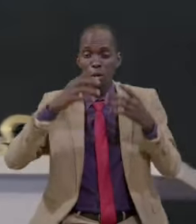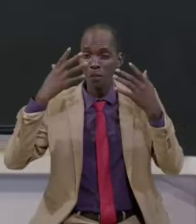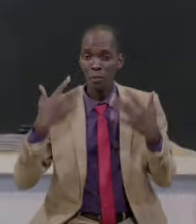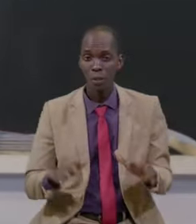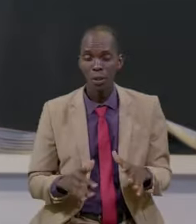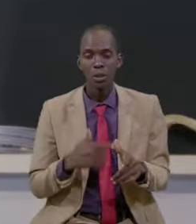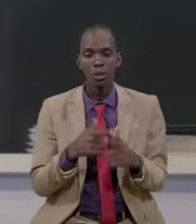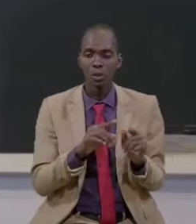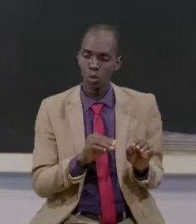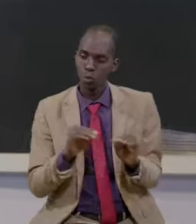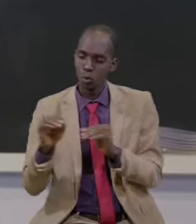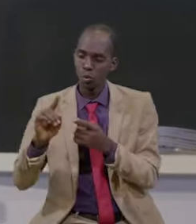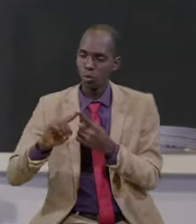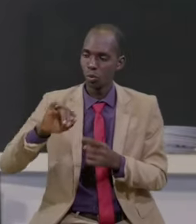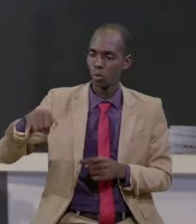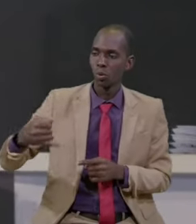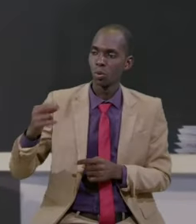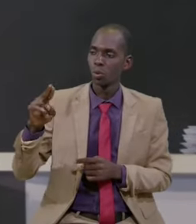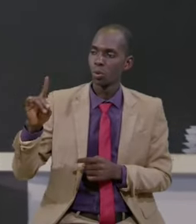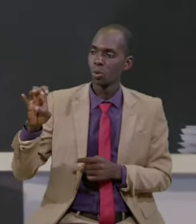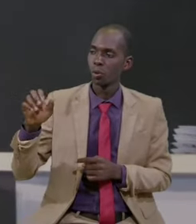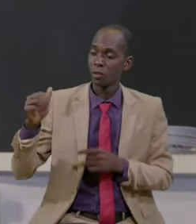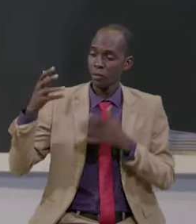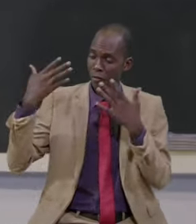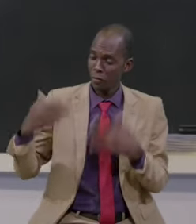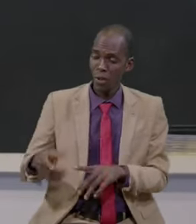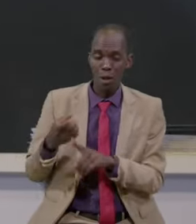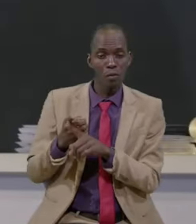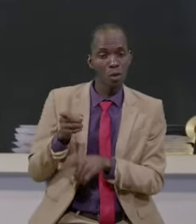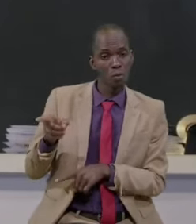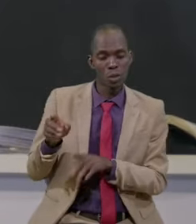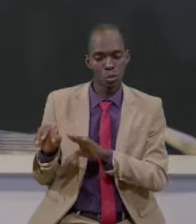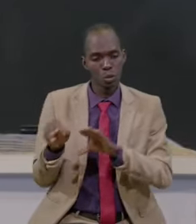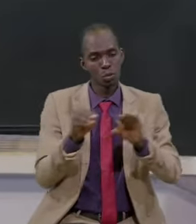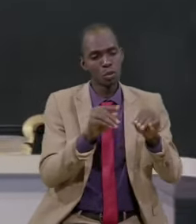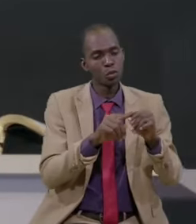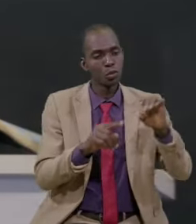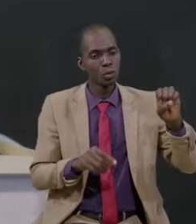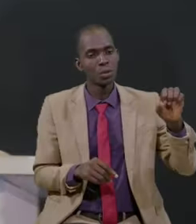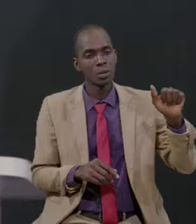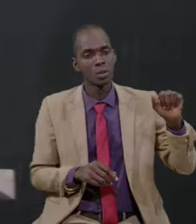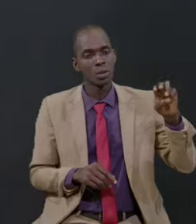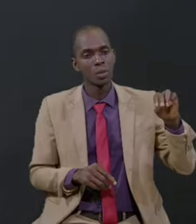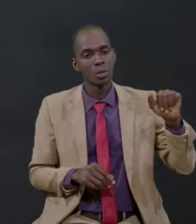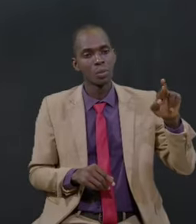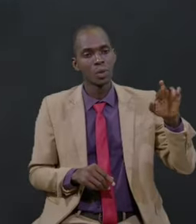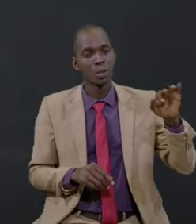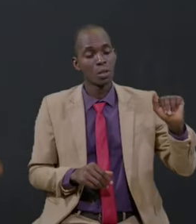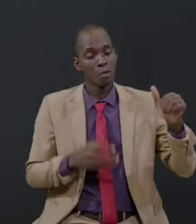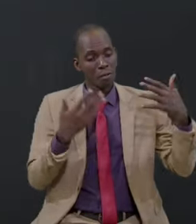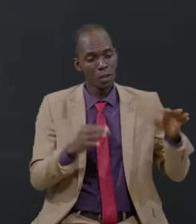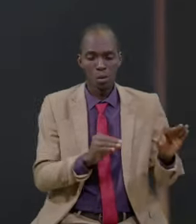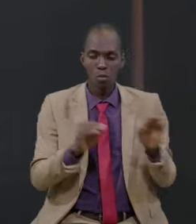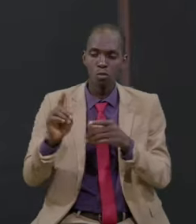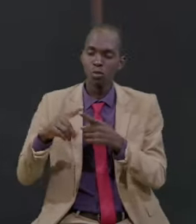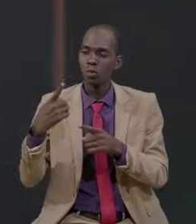Judée, et quand vous aurez fini là-bas, vous allez dans la Samarie, et quand vous finirez, vous irez aux extrémités de la